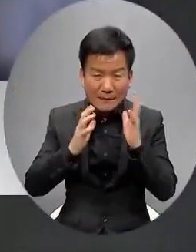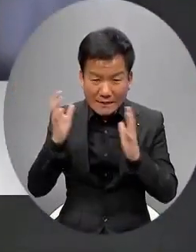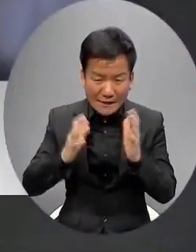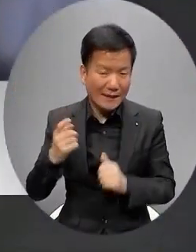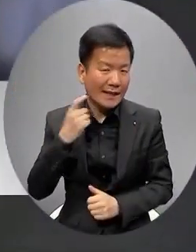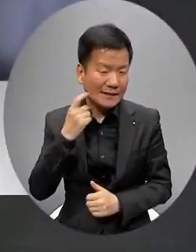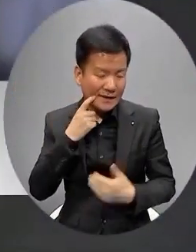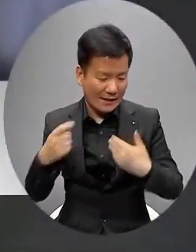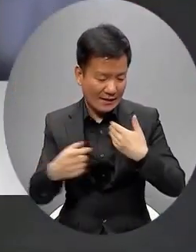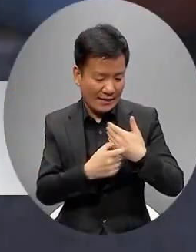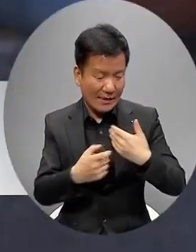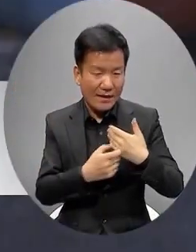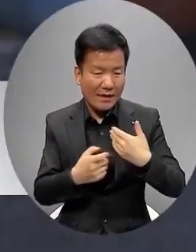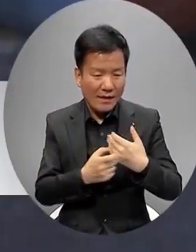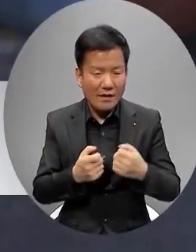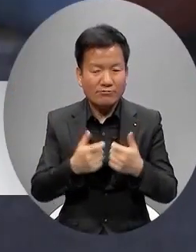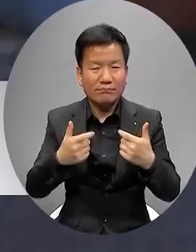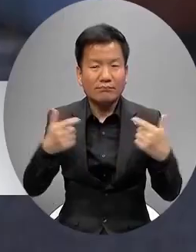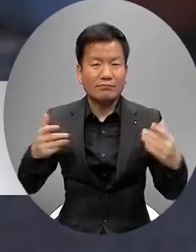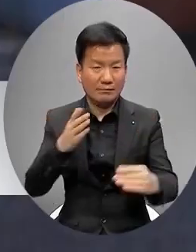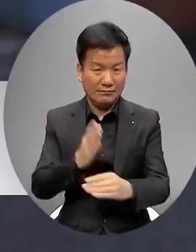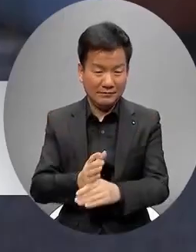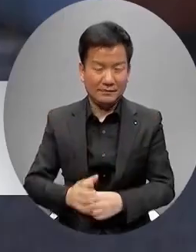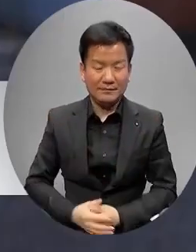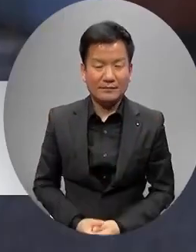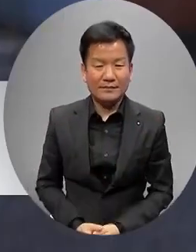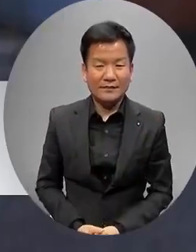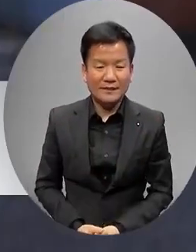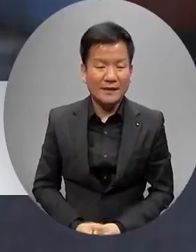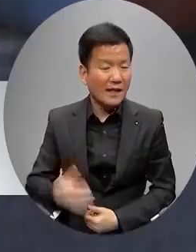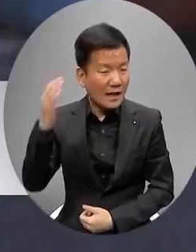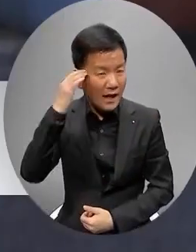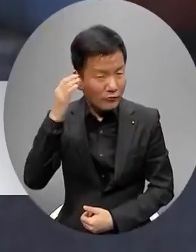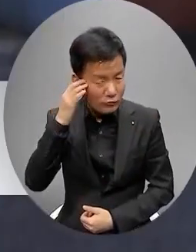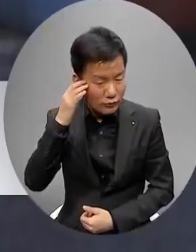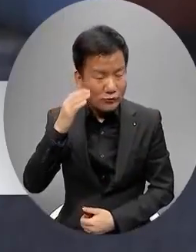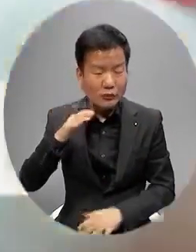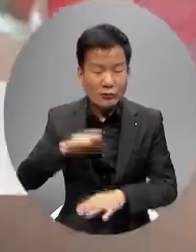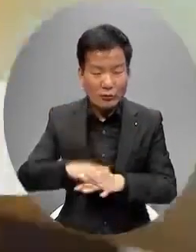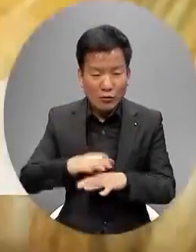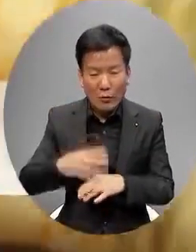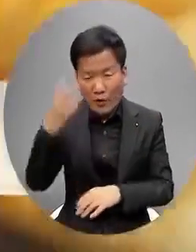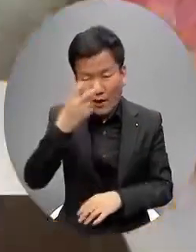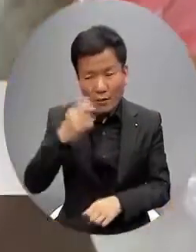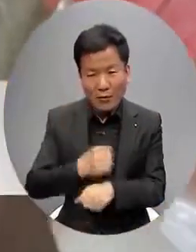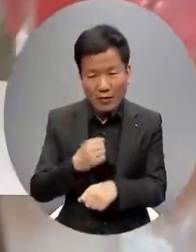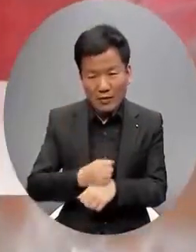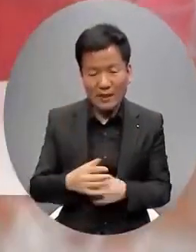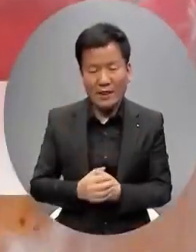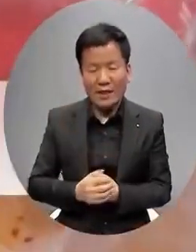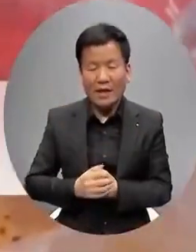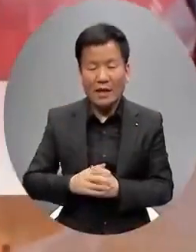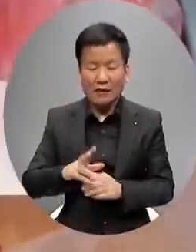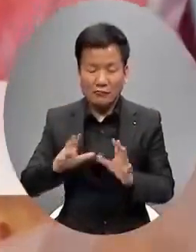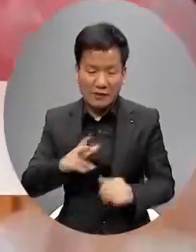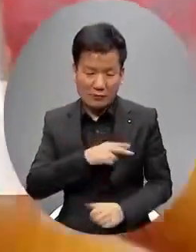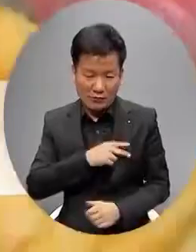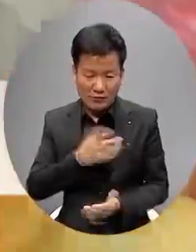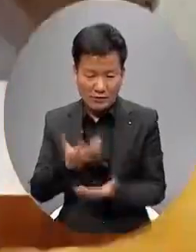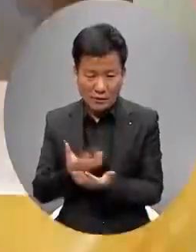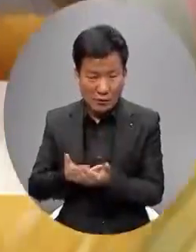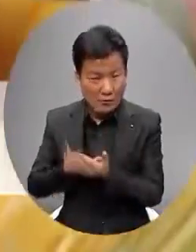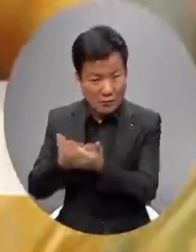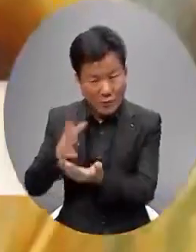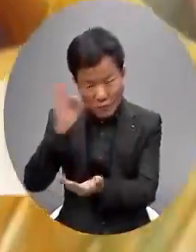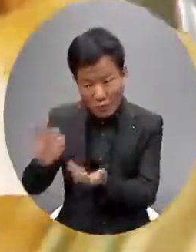표시 위반이 매년 증가한 것으로 나타났습니다 국립 농산물 품질 관리원이 임호선 국회의원실에 제출한 자료에